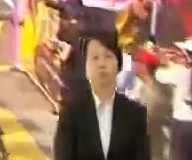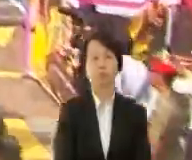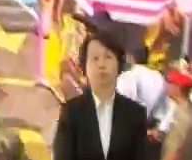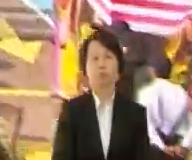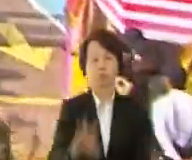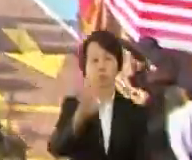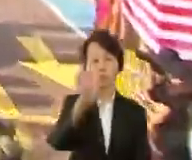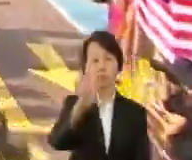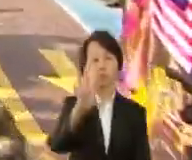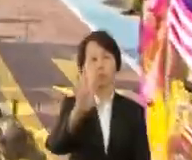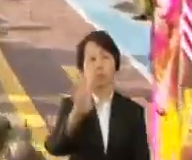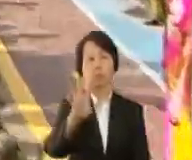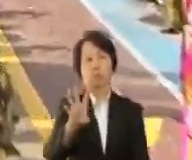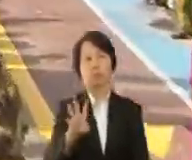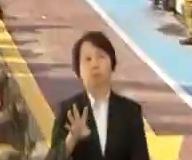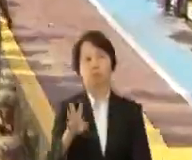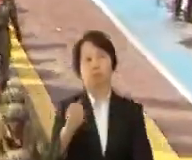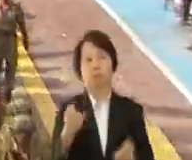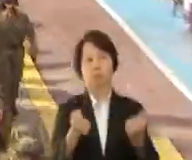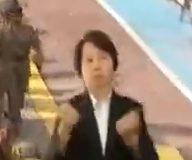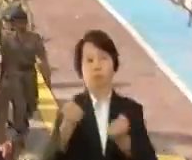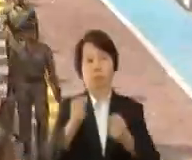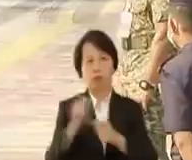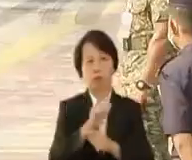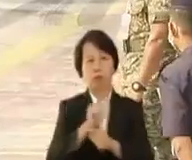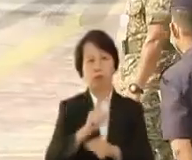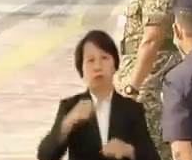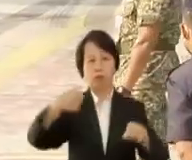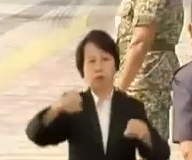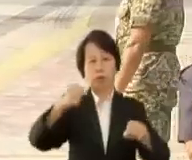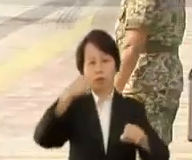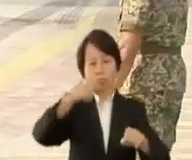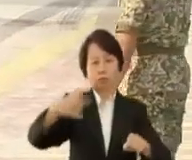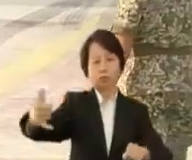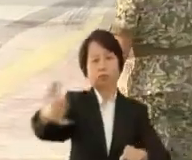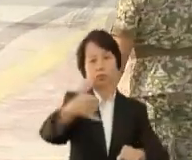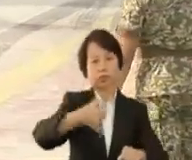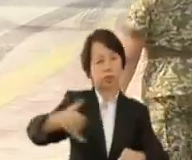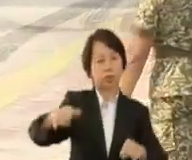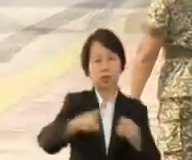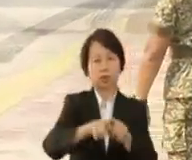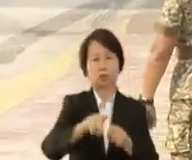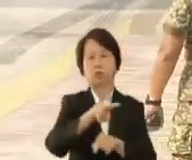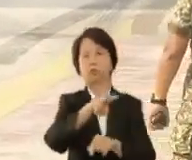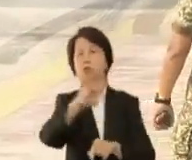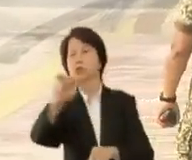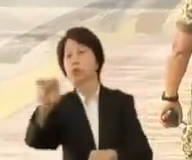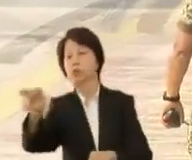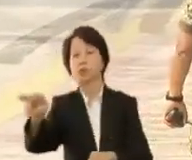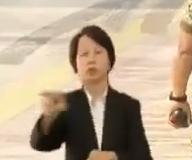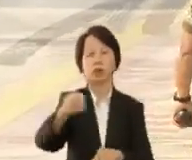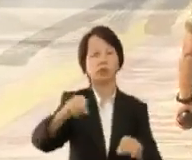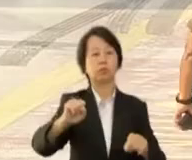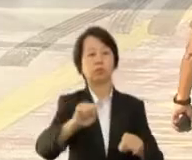4 buah all-terrain vehicle yang juga digunakan untuk tugasan rondaan dan tinjauan.